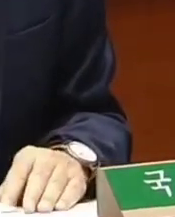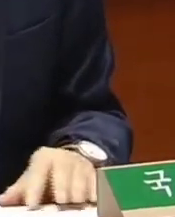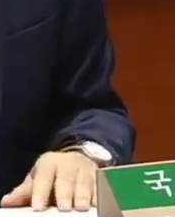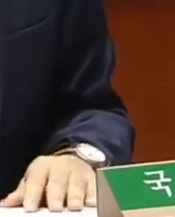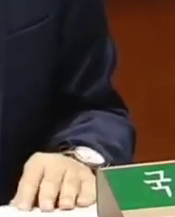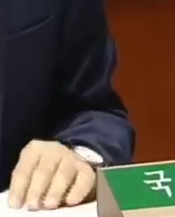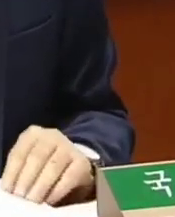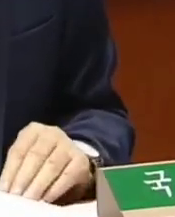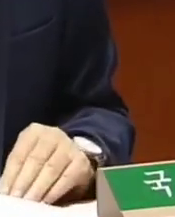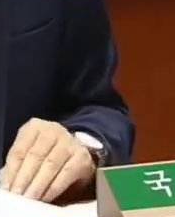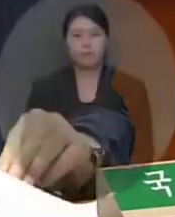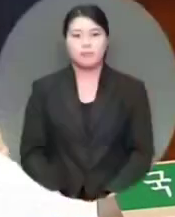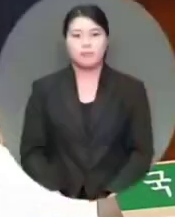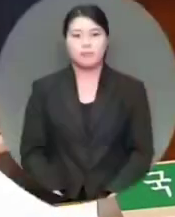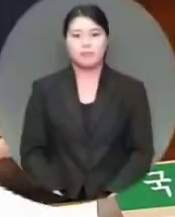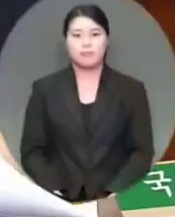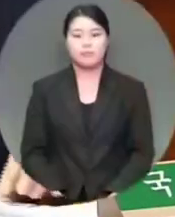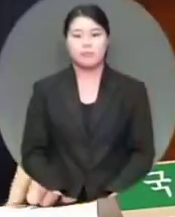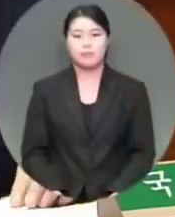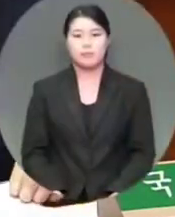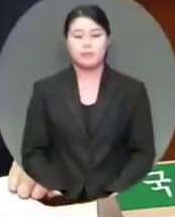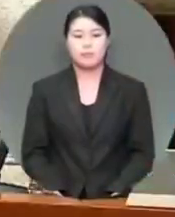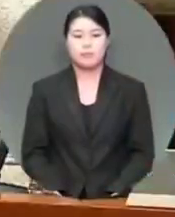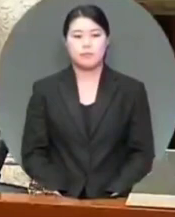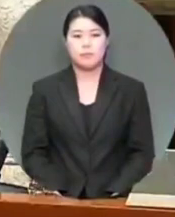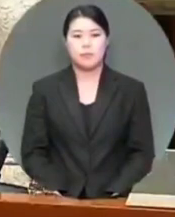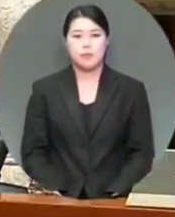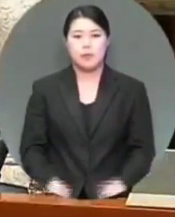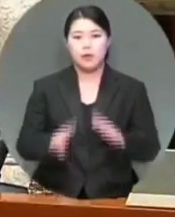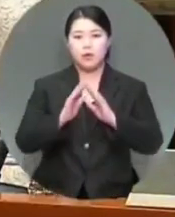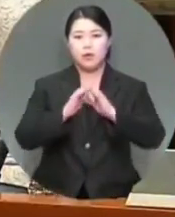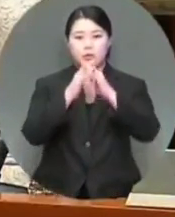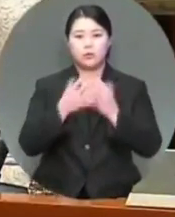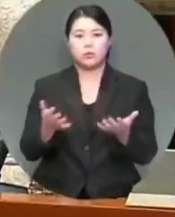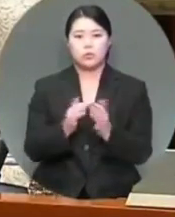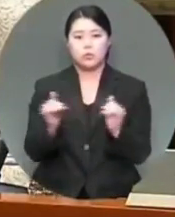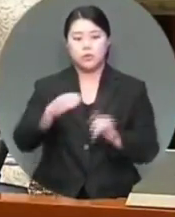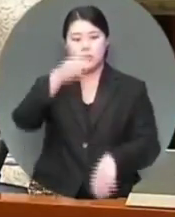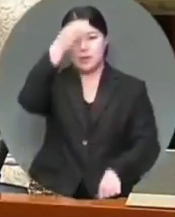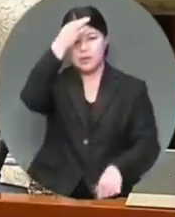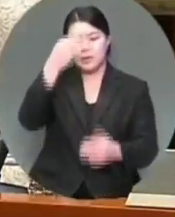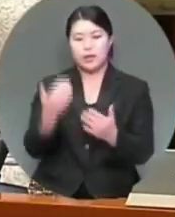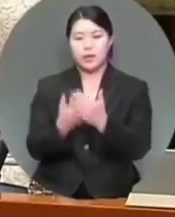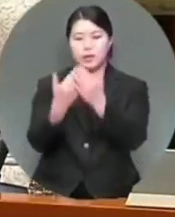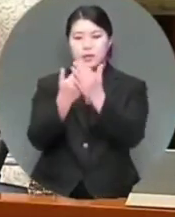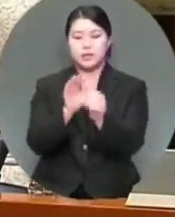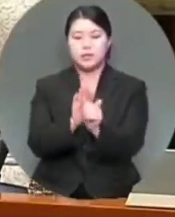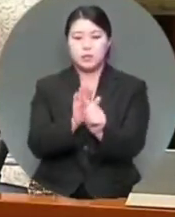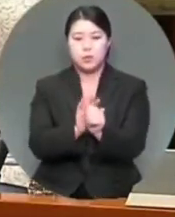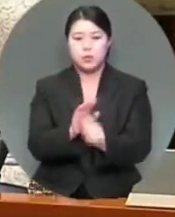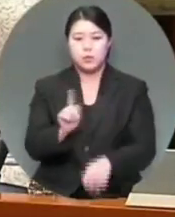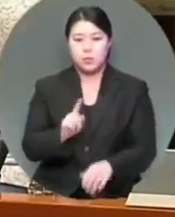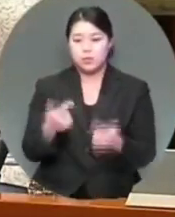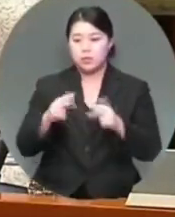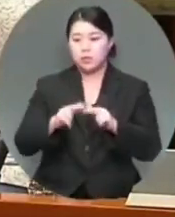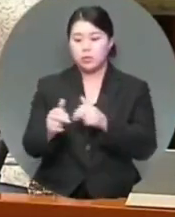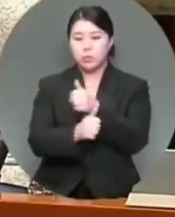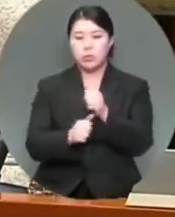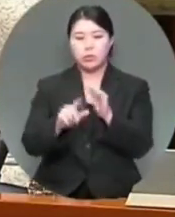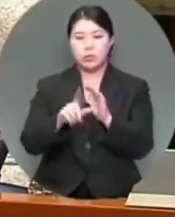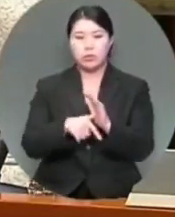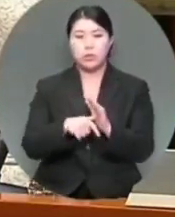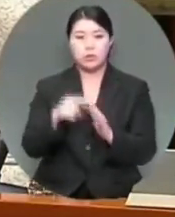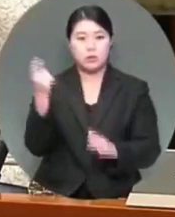고용노동부 장관님, 뭐 건설 노동자 기능 향상 취업 지원 이거는 뭐 상임위 때 다 들으셨죠?